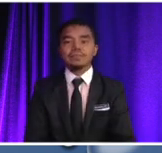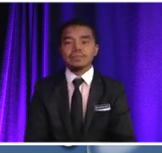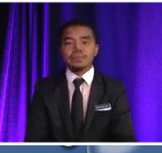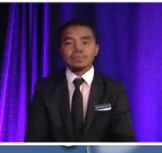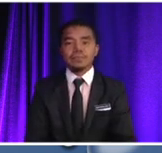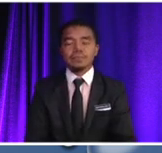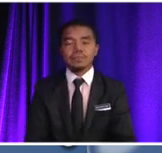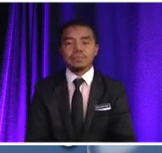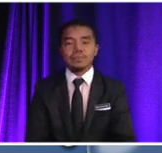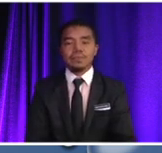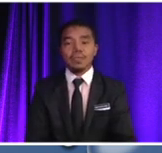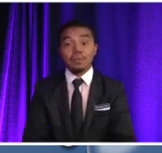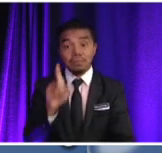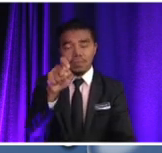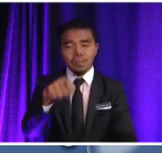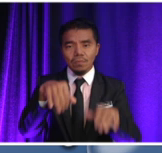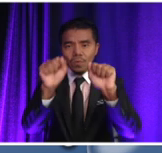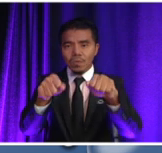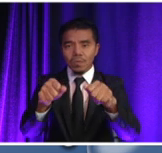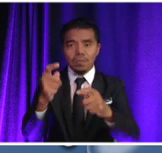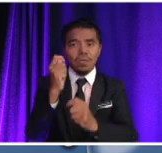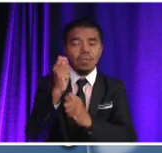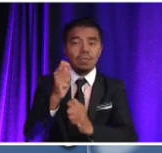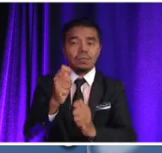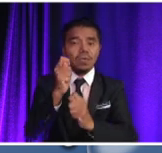menanggung risiko menghadapi resiko jadi